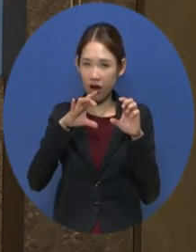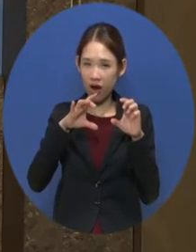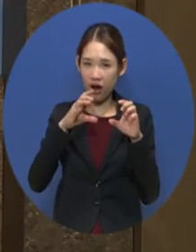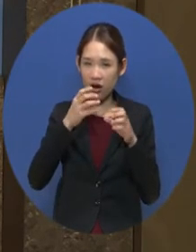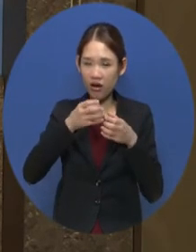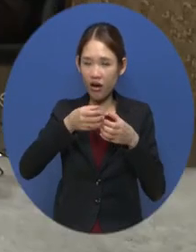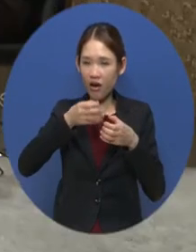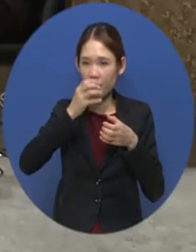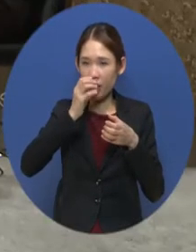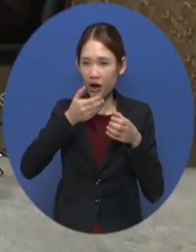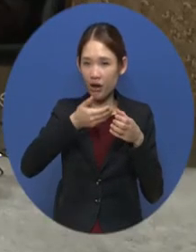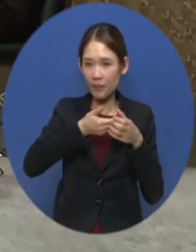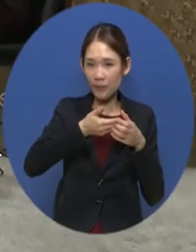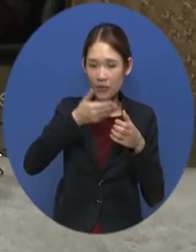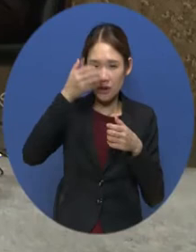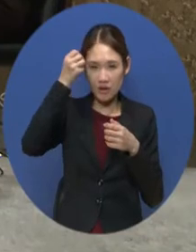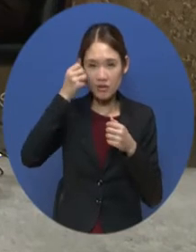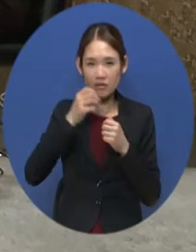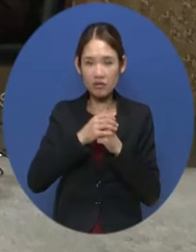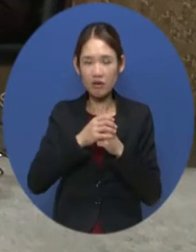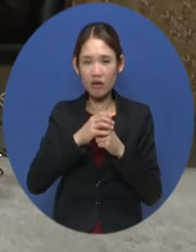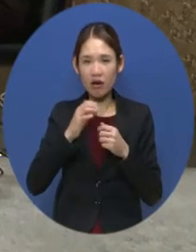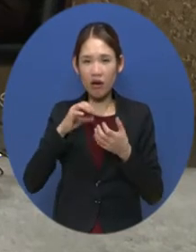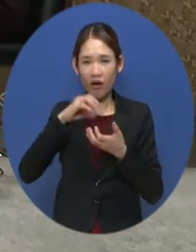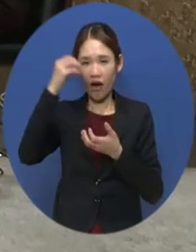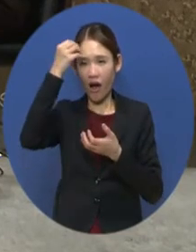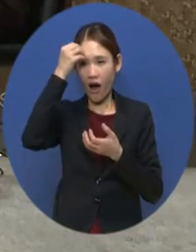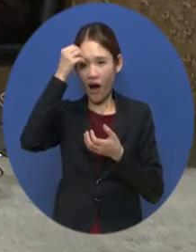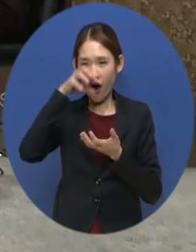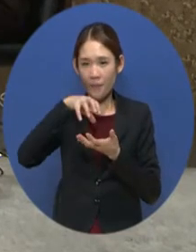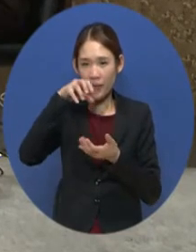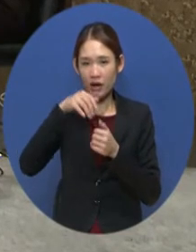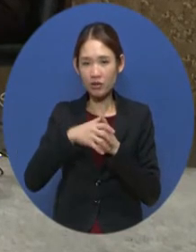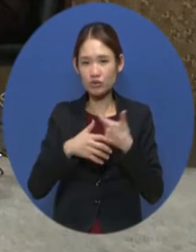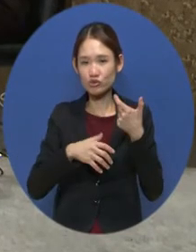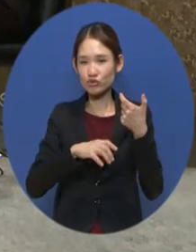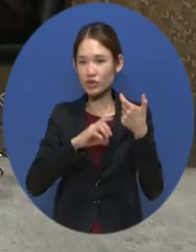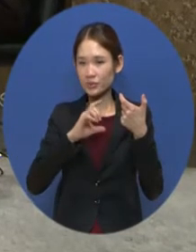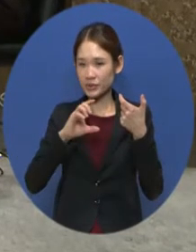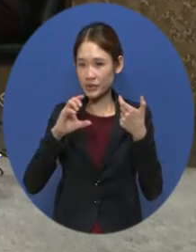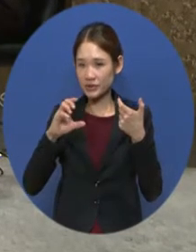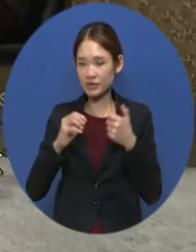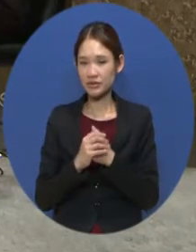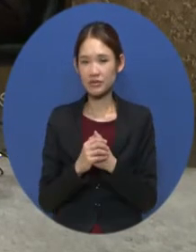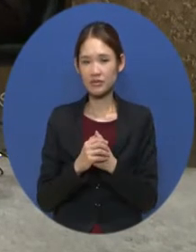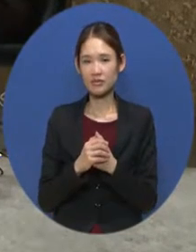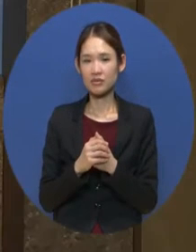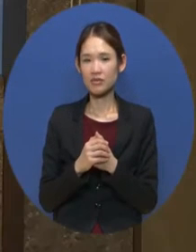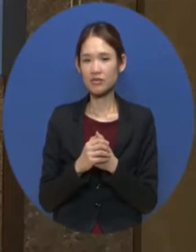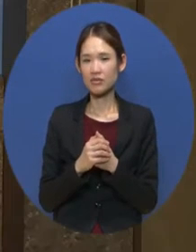먹였던 그한 컵이 꽤 되지 않나요? 예, 한 100ml? 60cc인가 아, 그래요. 예,